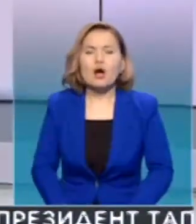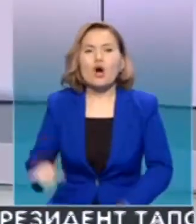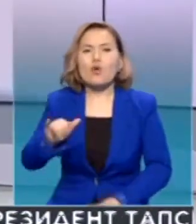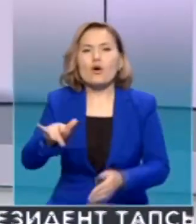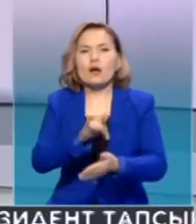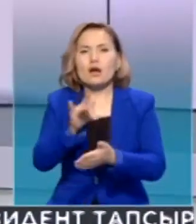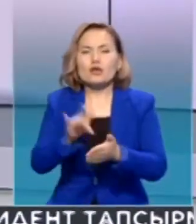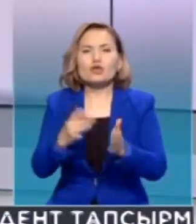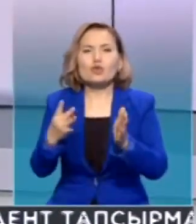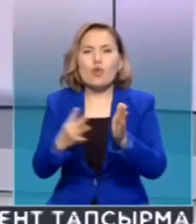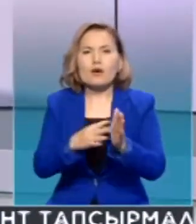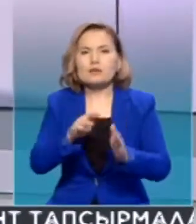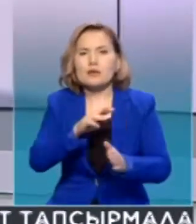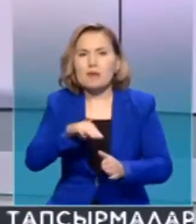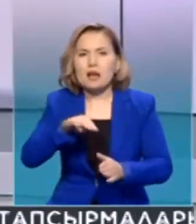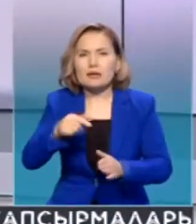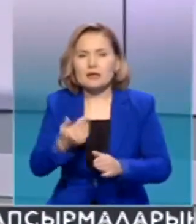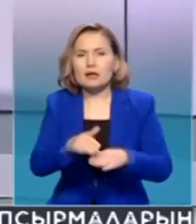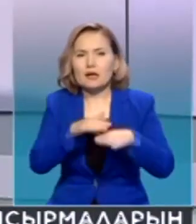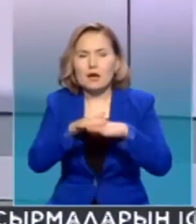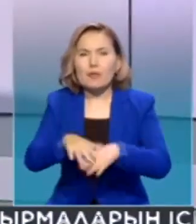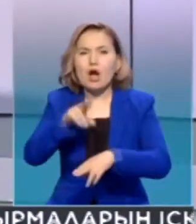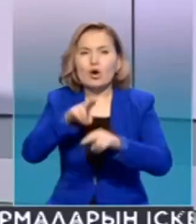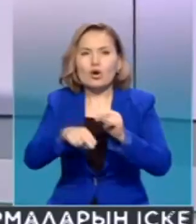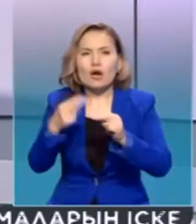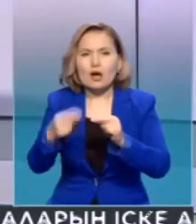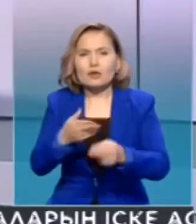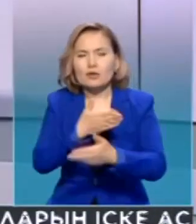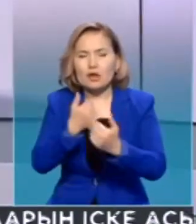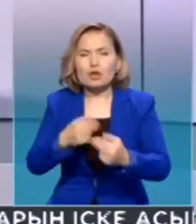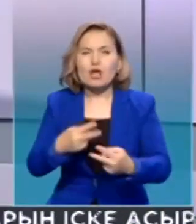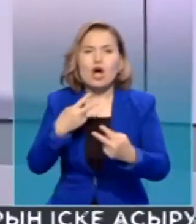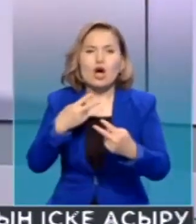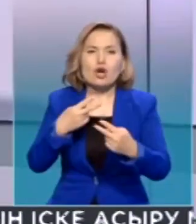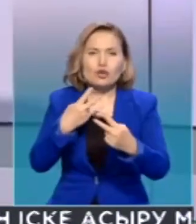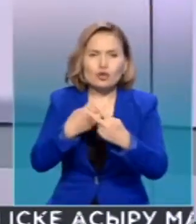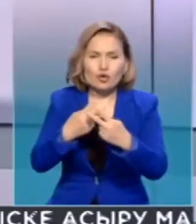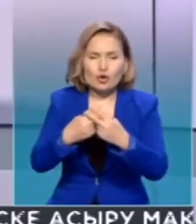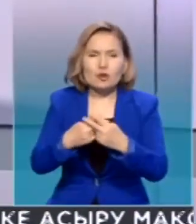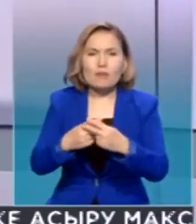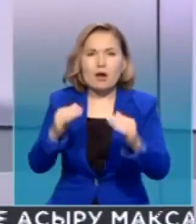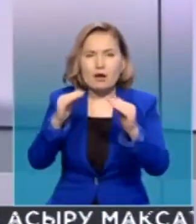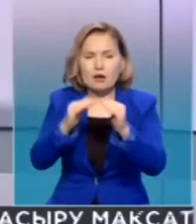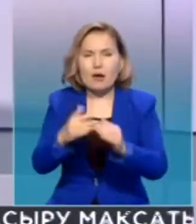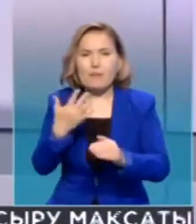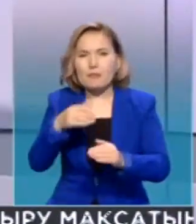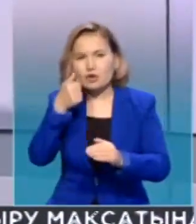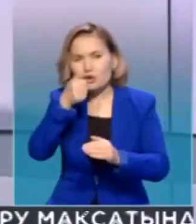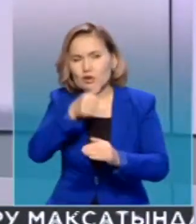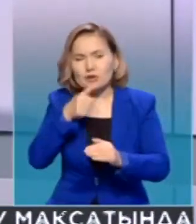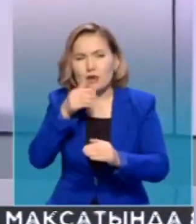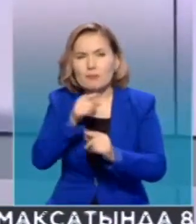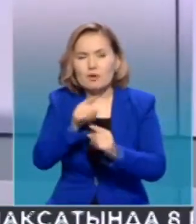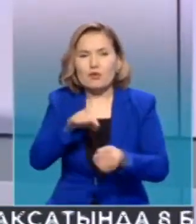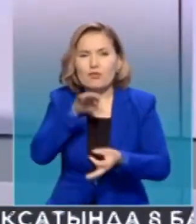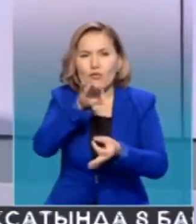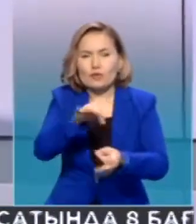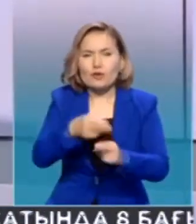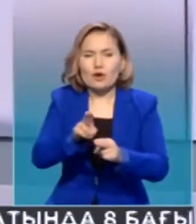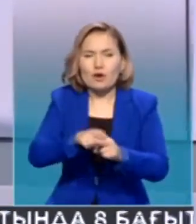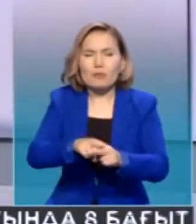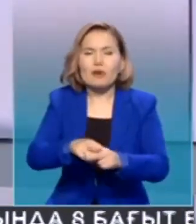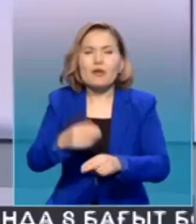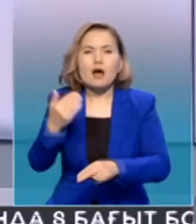Оралда 9 миллиард теңге бөлініп, құрылысы аяқталмай қалған түрме ғимараты 5 жылдан бері бос тұр. Бірақ аумақты күзету